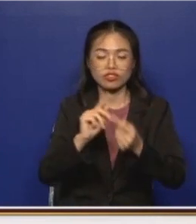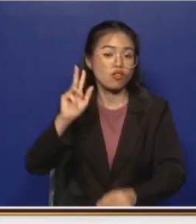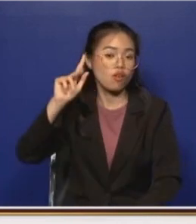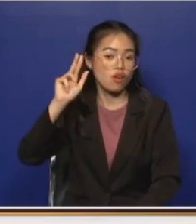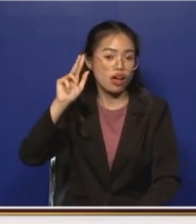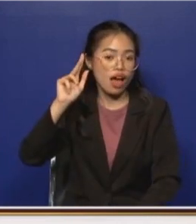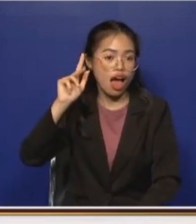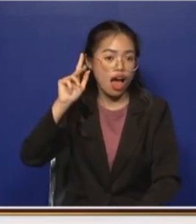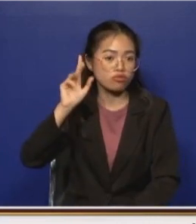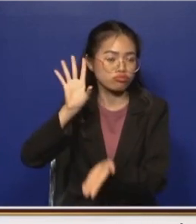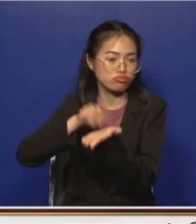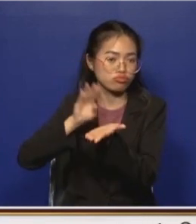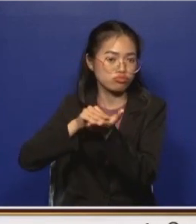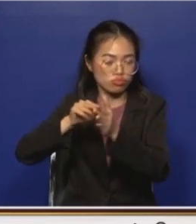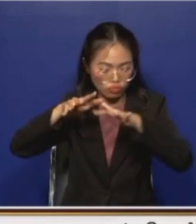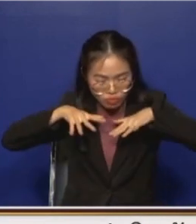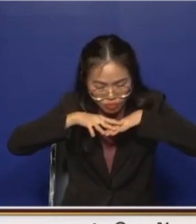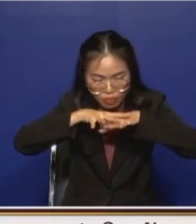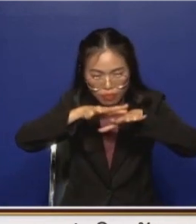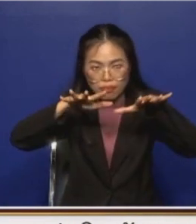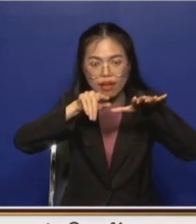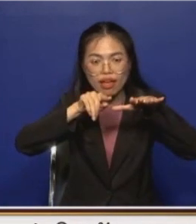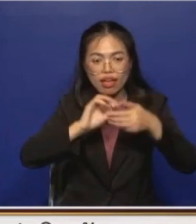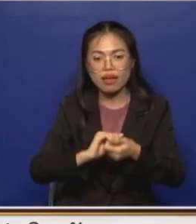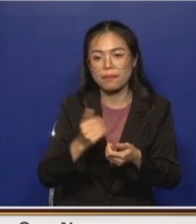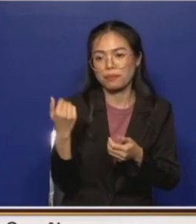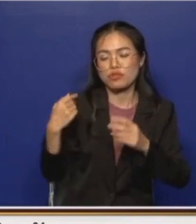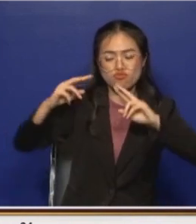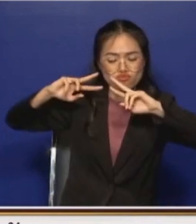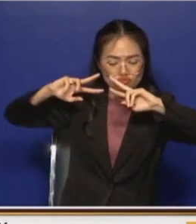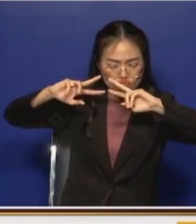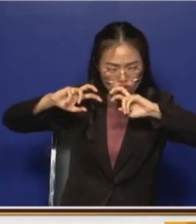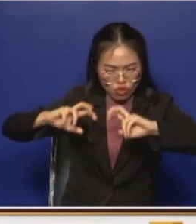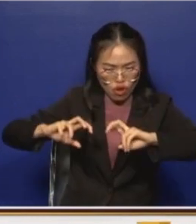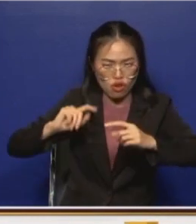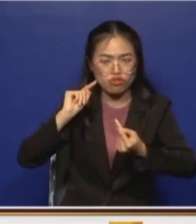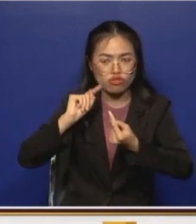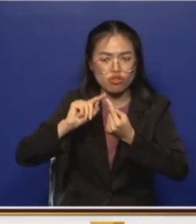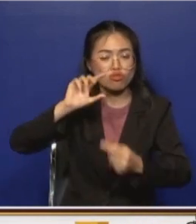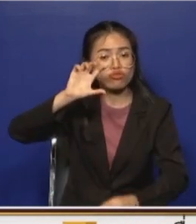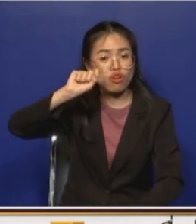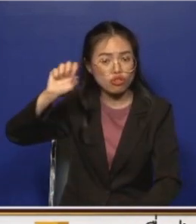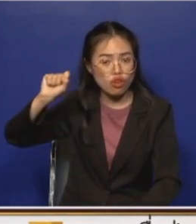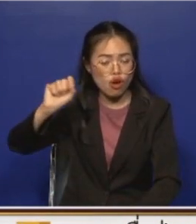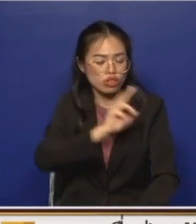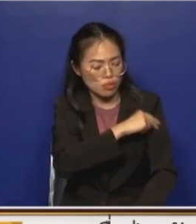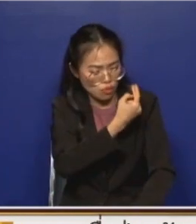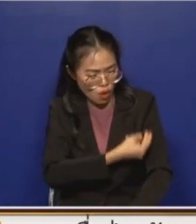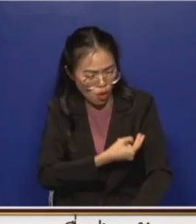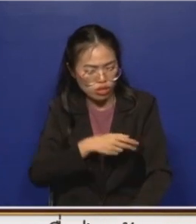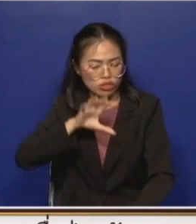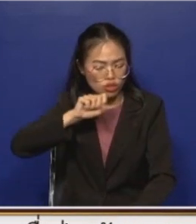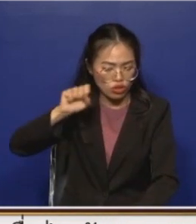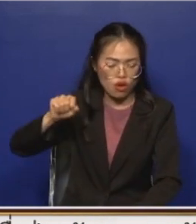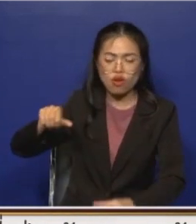ณ์นะฮะโรคโควิดเป็นโรคอุบัติใหม่นั่นคือข้อ1ฮะข้อ2ฮะการทดสอบต้องอาศัยระยะเวลาถ้าเอาตาม